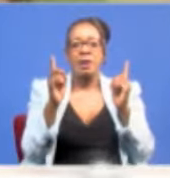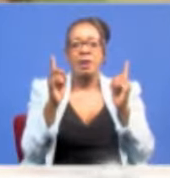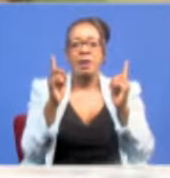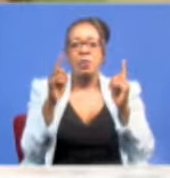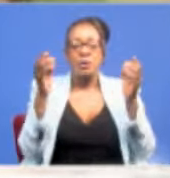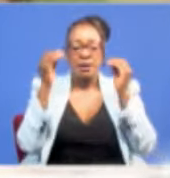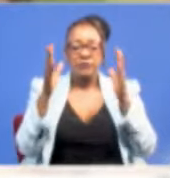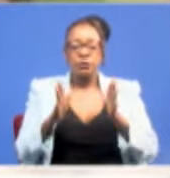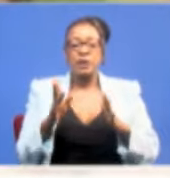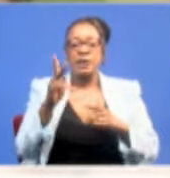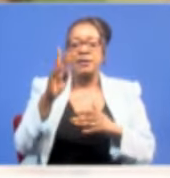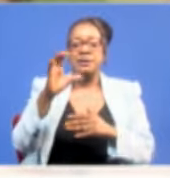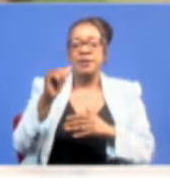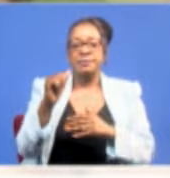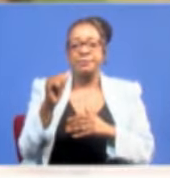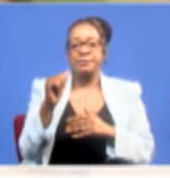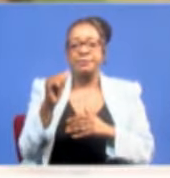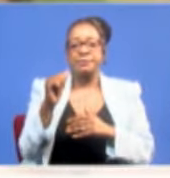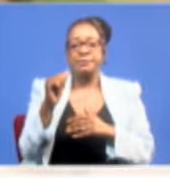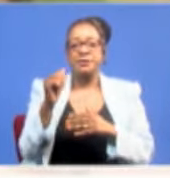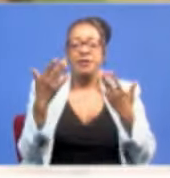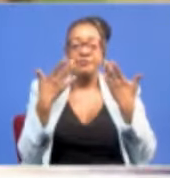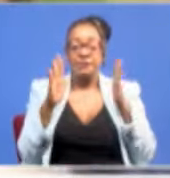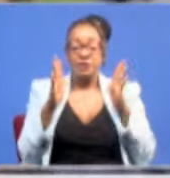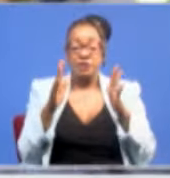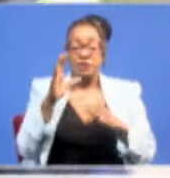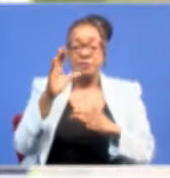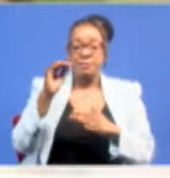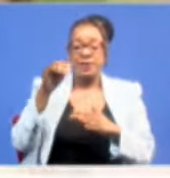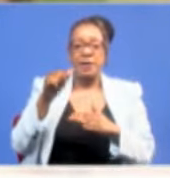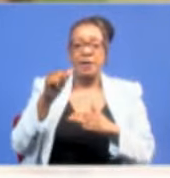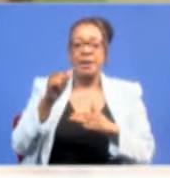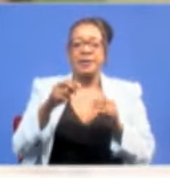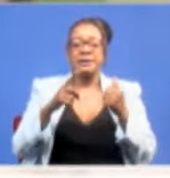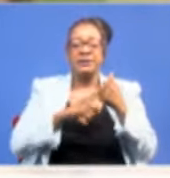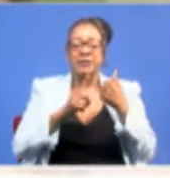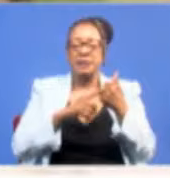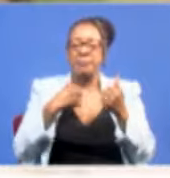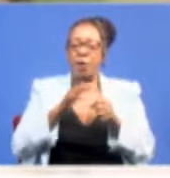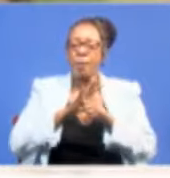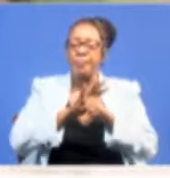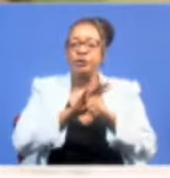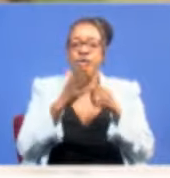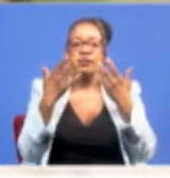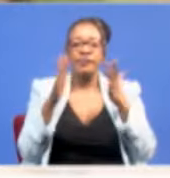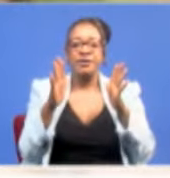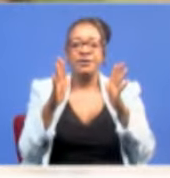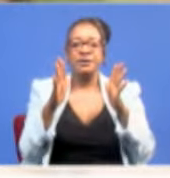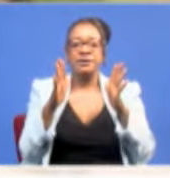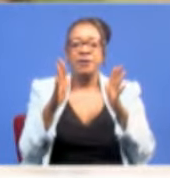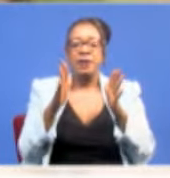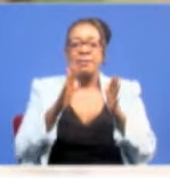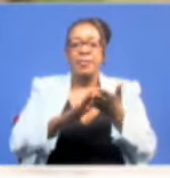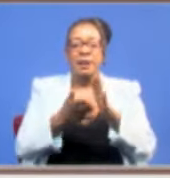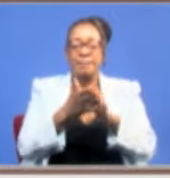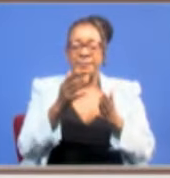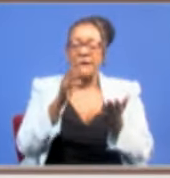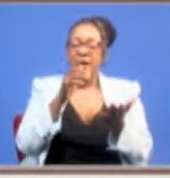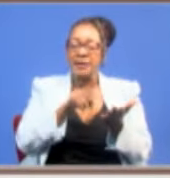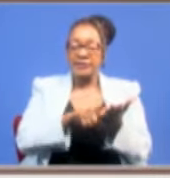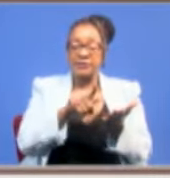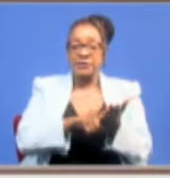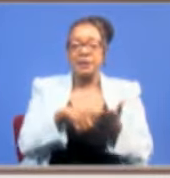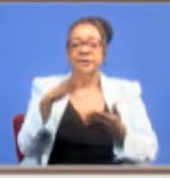at KCA. He had just finished his CPA 6. I was pushing him to finish up and be accredited as CPA K. Na